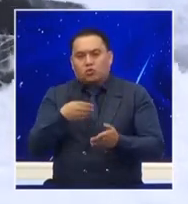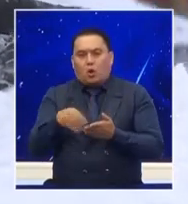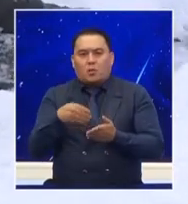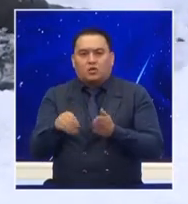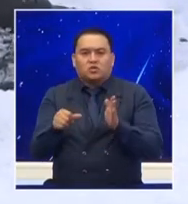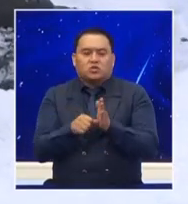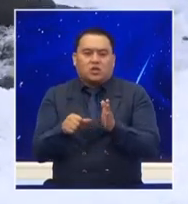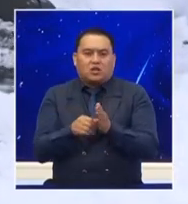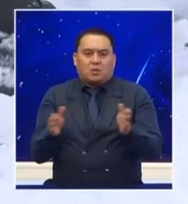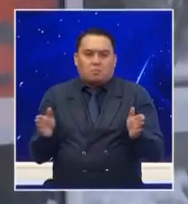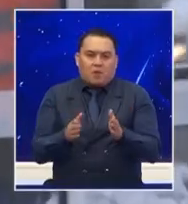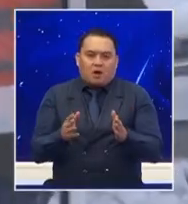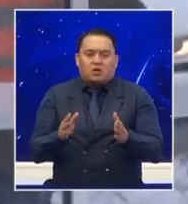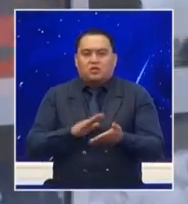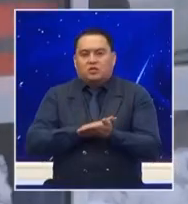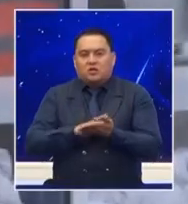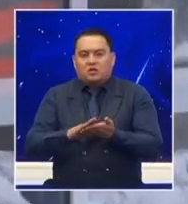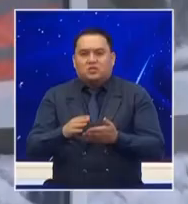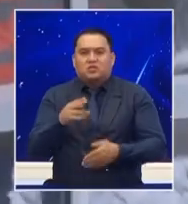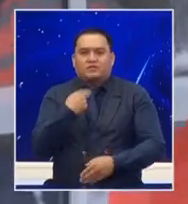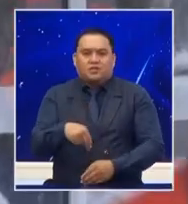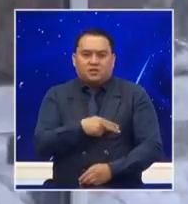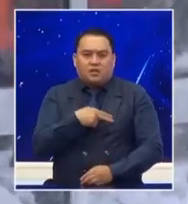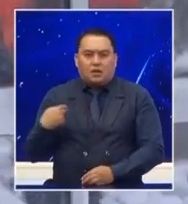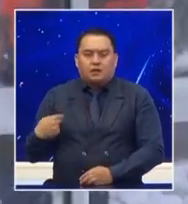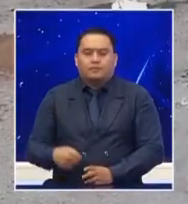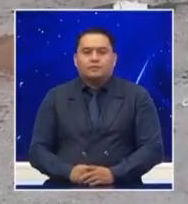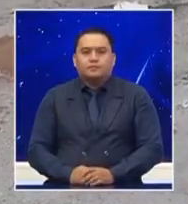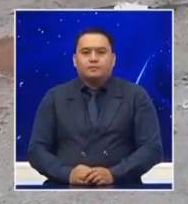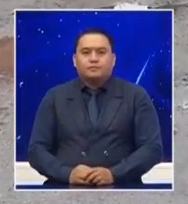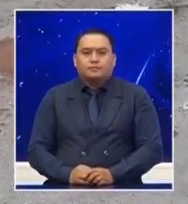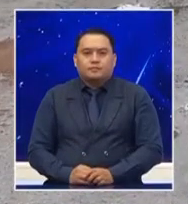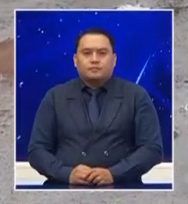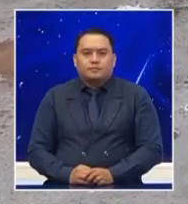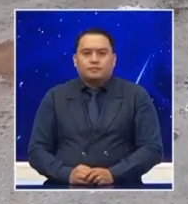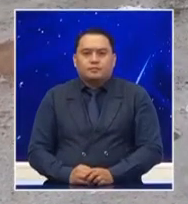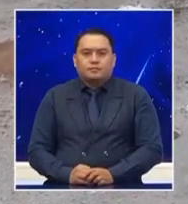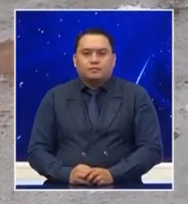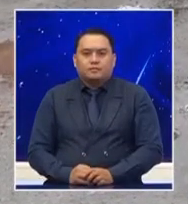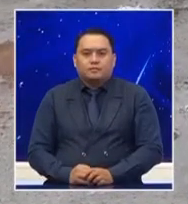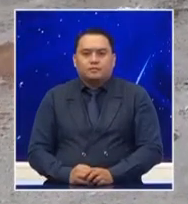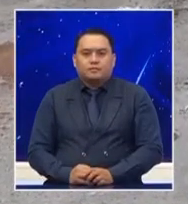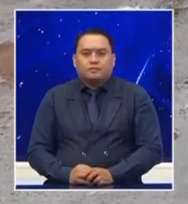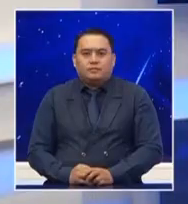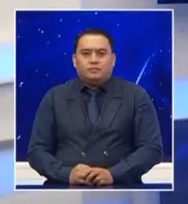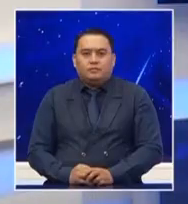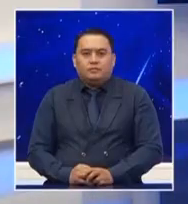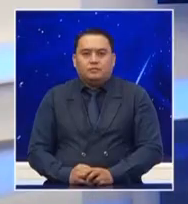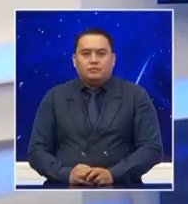закупить 6 компактных тротуароуборочных машин из Швейцарии. Рустам Аралбаев, Алмат Хамид, Ержан Дюсен, телеканал ЖИЦУ.